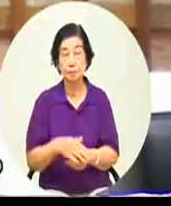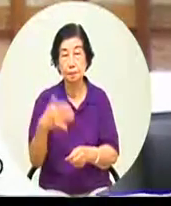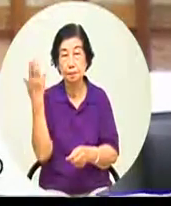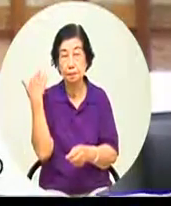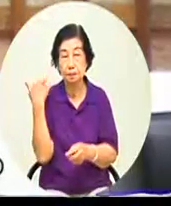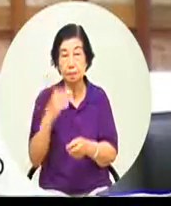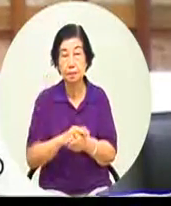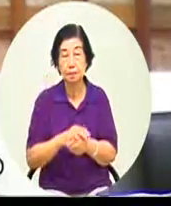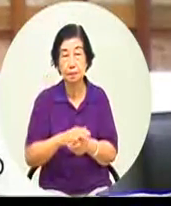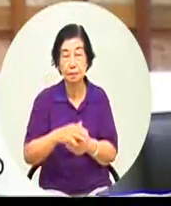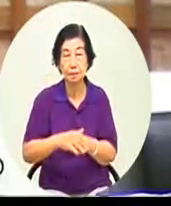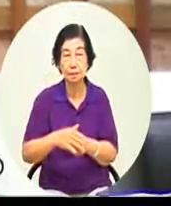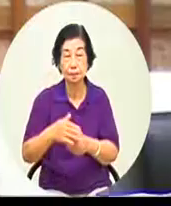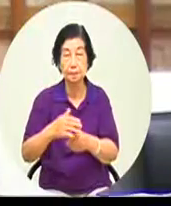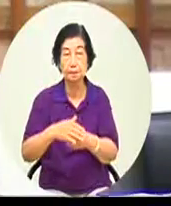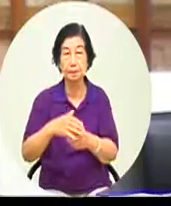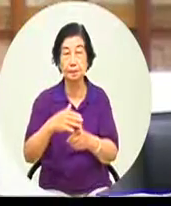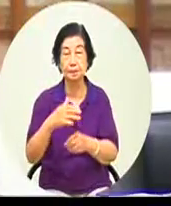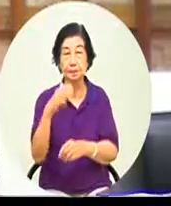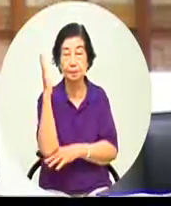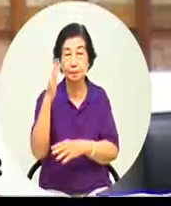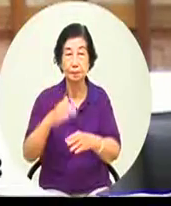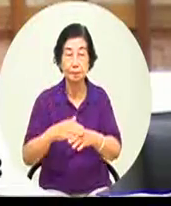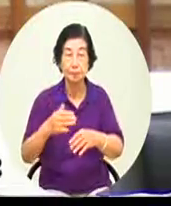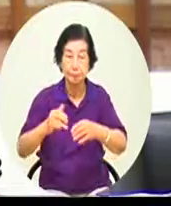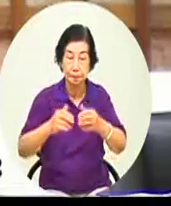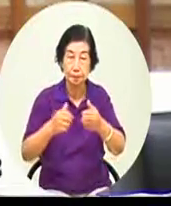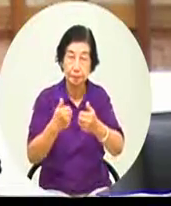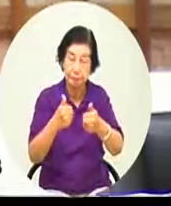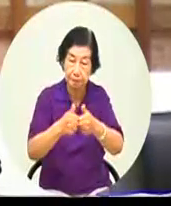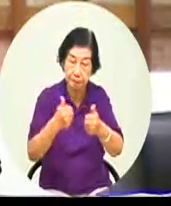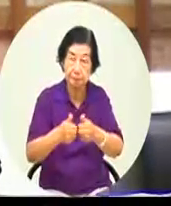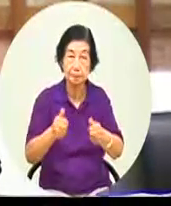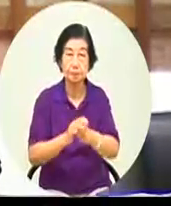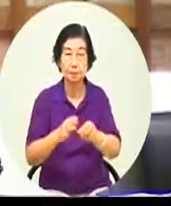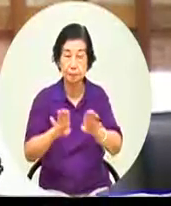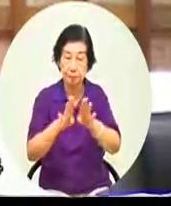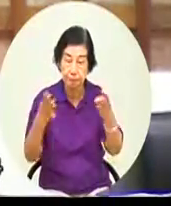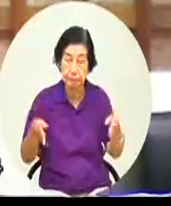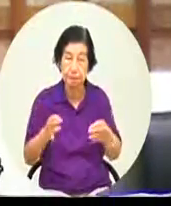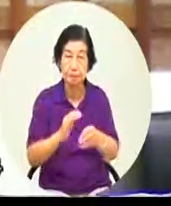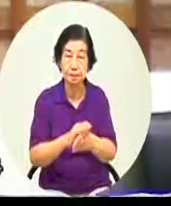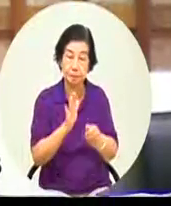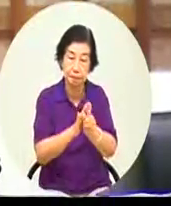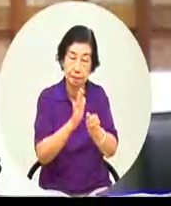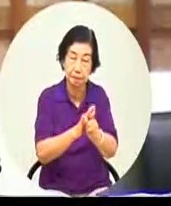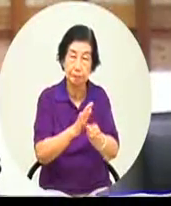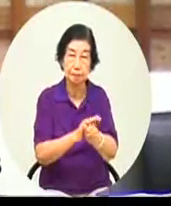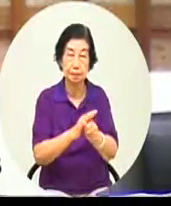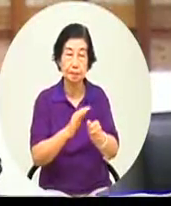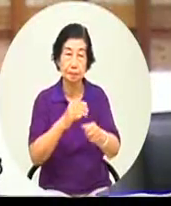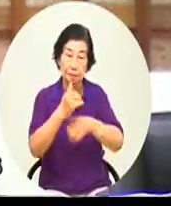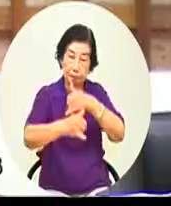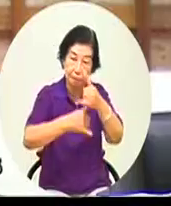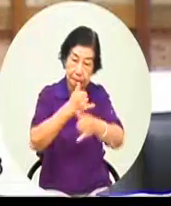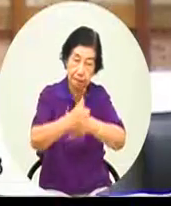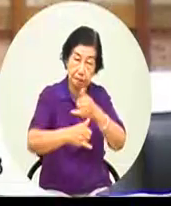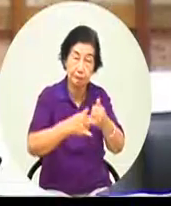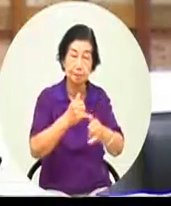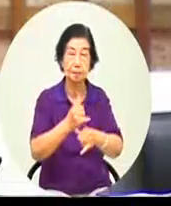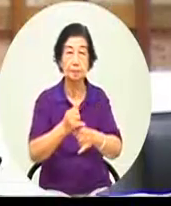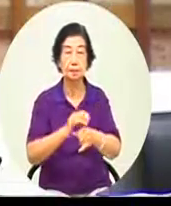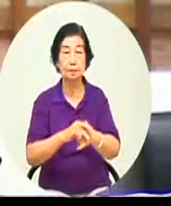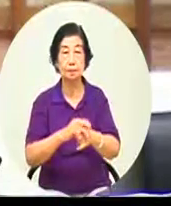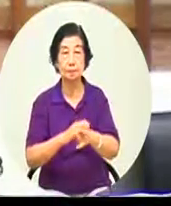雄市市议会是土开基金的一个带动地方的一个繁荣的一个土开基